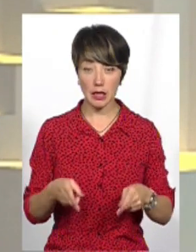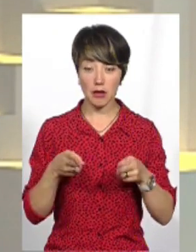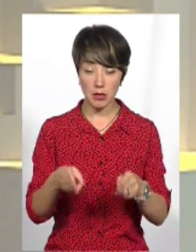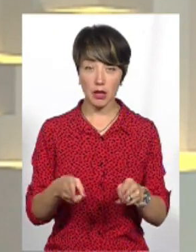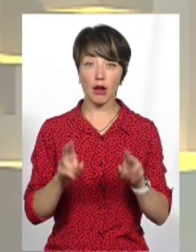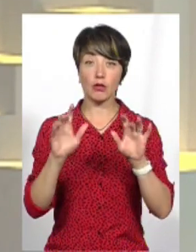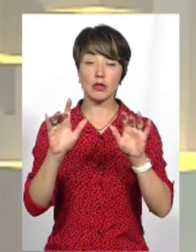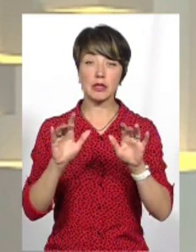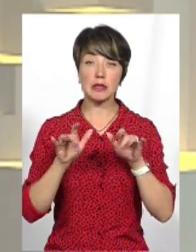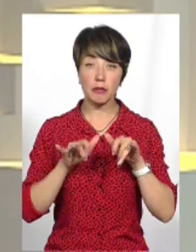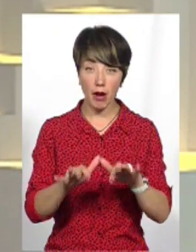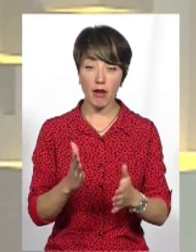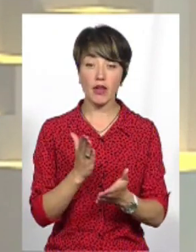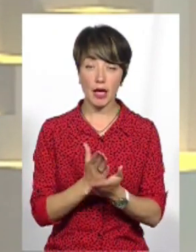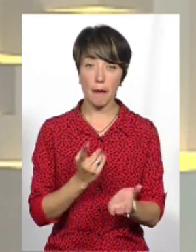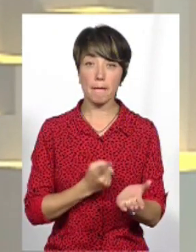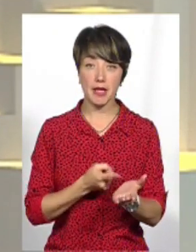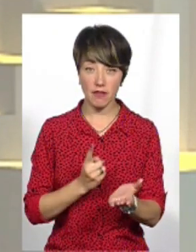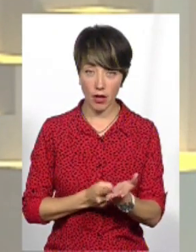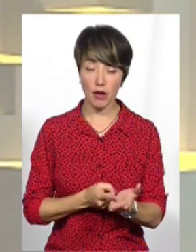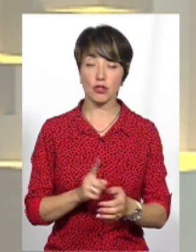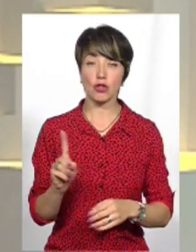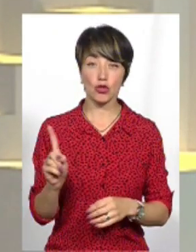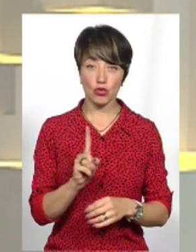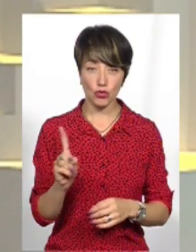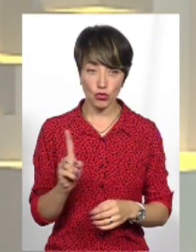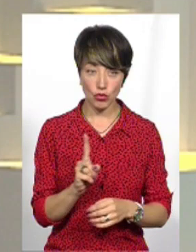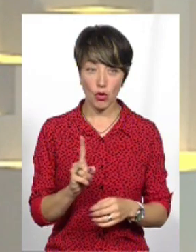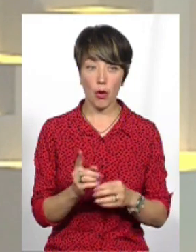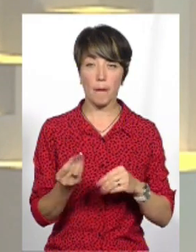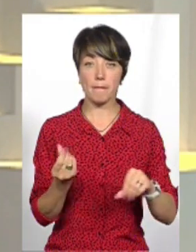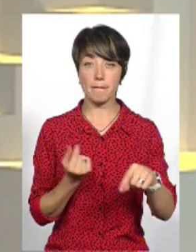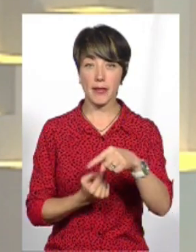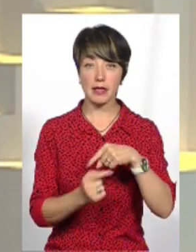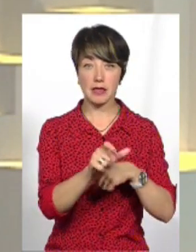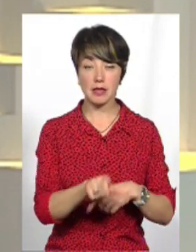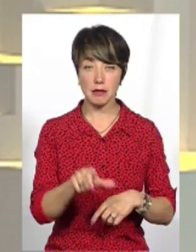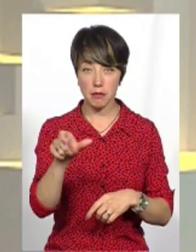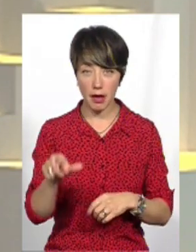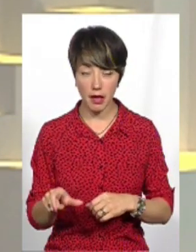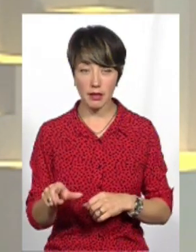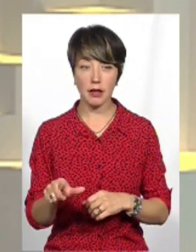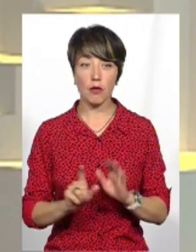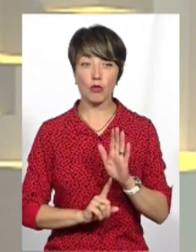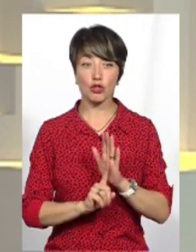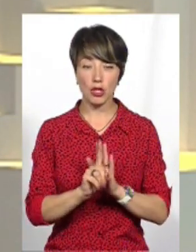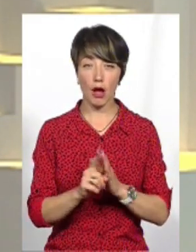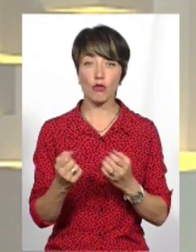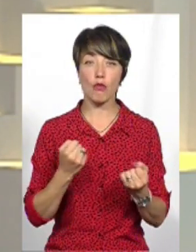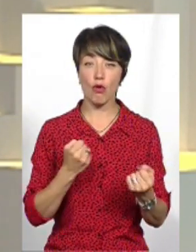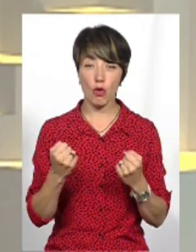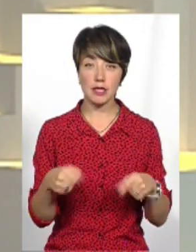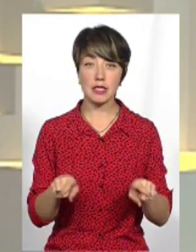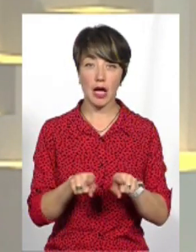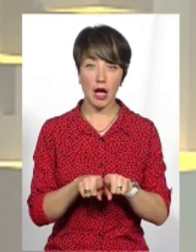цьому факту, і вже є підтвердження того, що бізнесмени, підприємці починають боротися